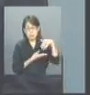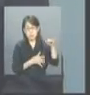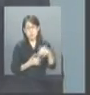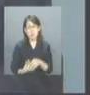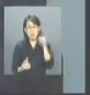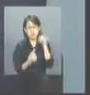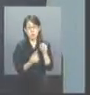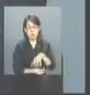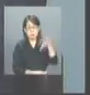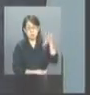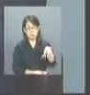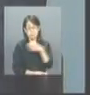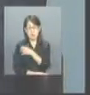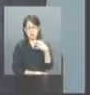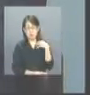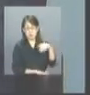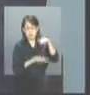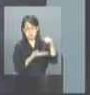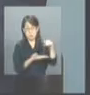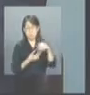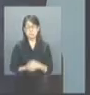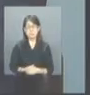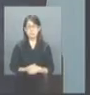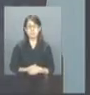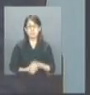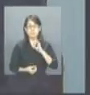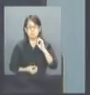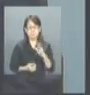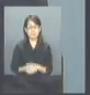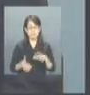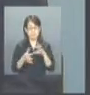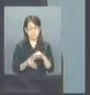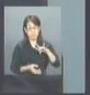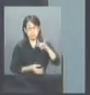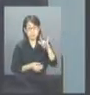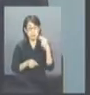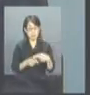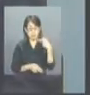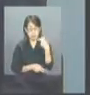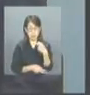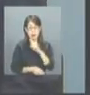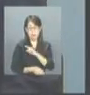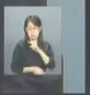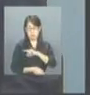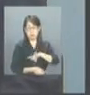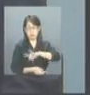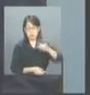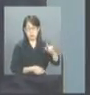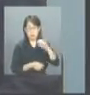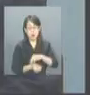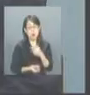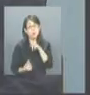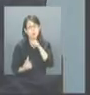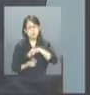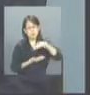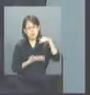ฮะกำกับส่งถึงการการบินไทยส่งนะฮะเมื่อไปถึงที่สถานทูตสถานกงสุลใหญ่ต่างๆเนี่ยเข